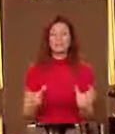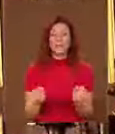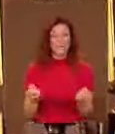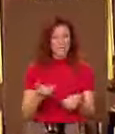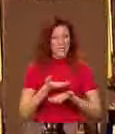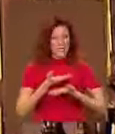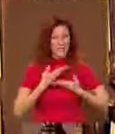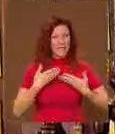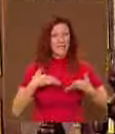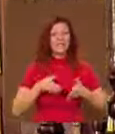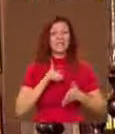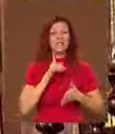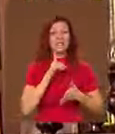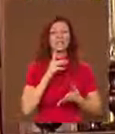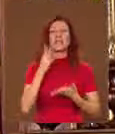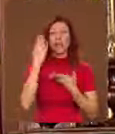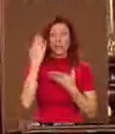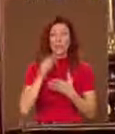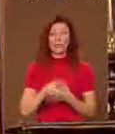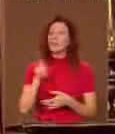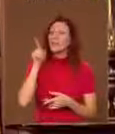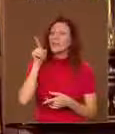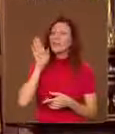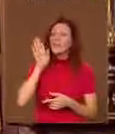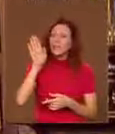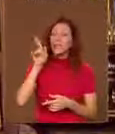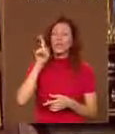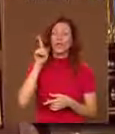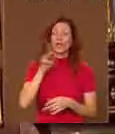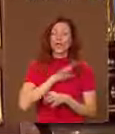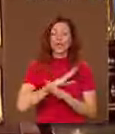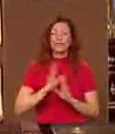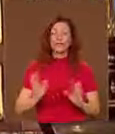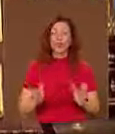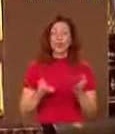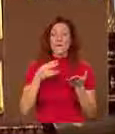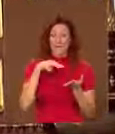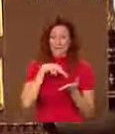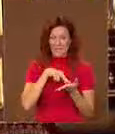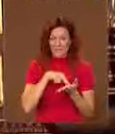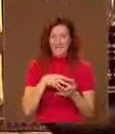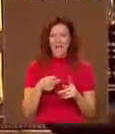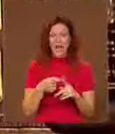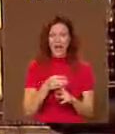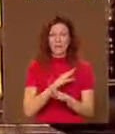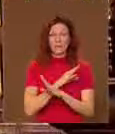Ти, който възкръсна от мъртвите, спаси ни нас, които ти пеем алилуя.